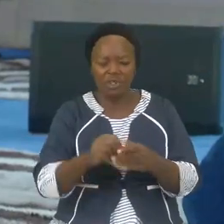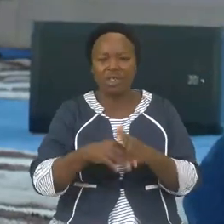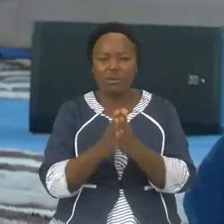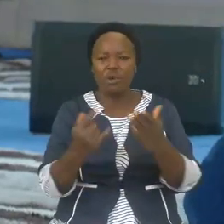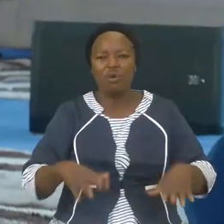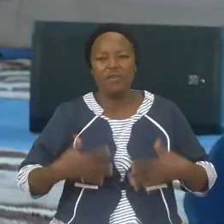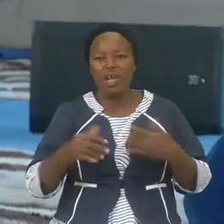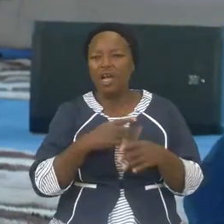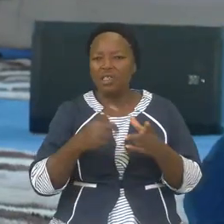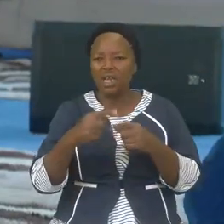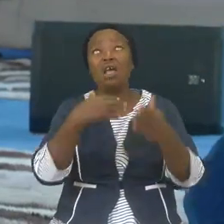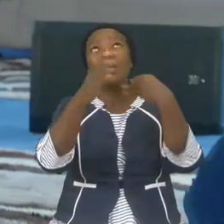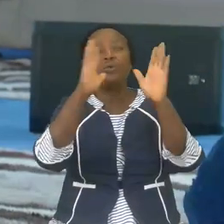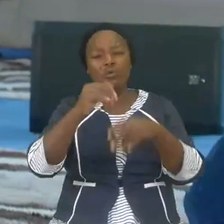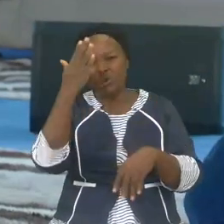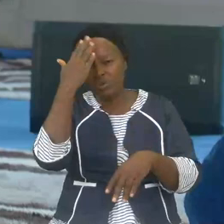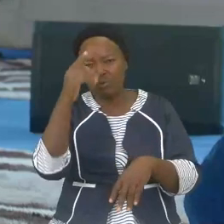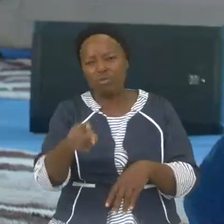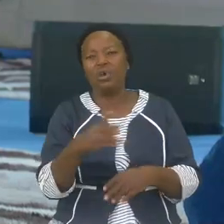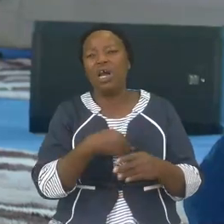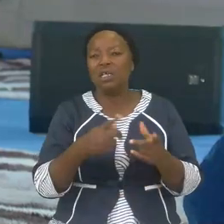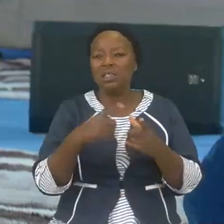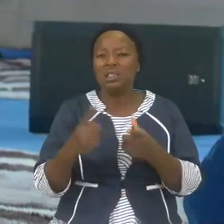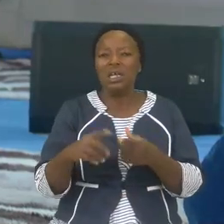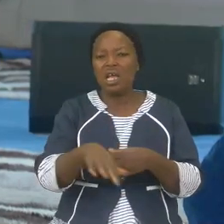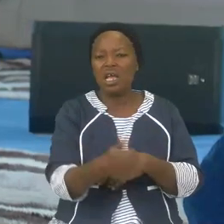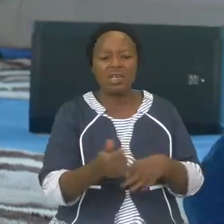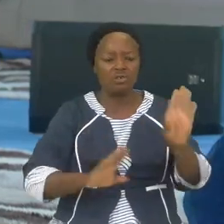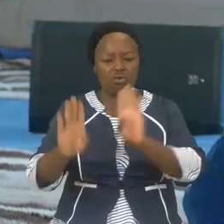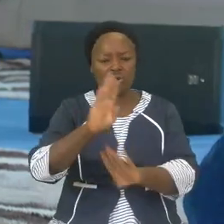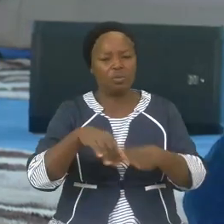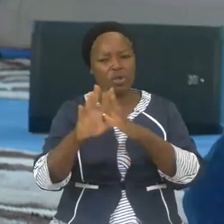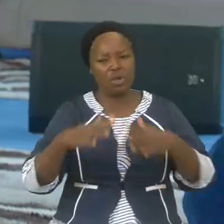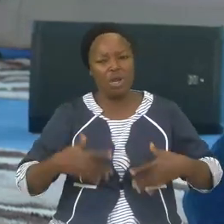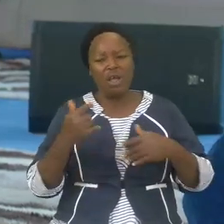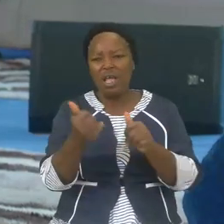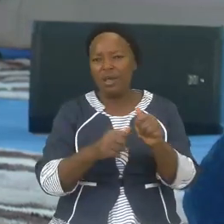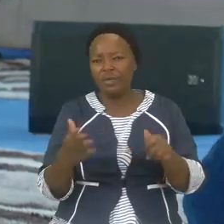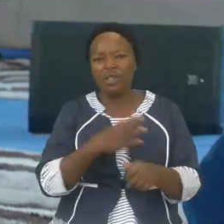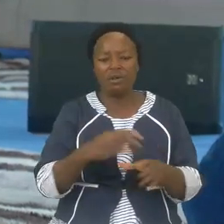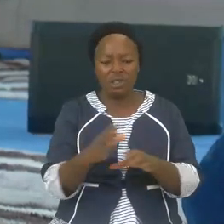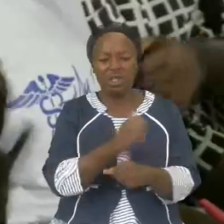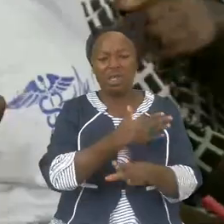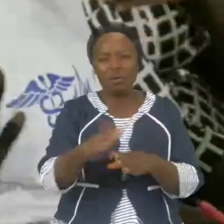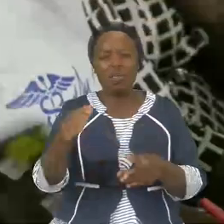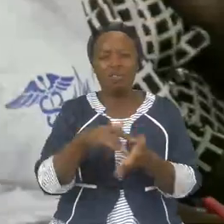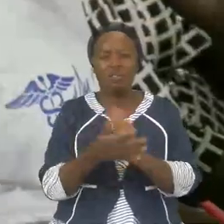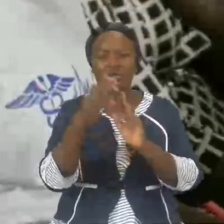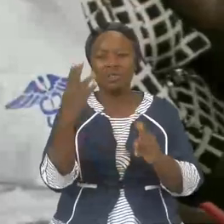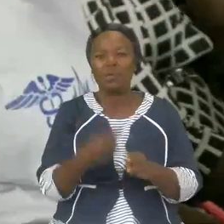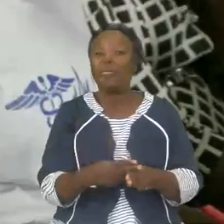sera inscrit dans le livre de vie et que le ciel vous reconnaisse et tout problème dans votre vie sera